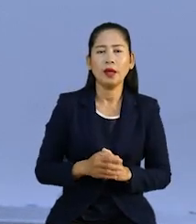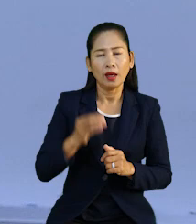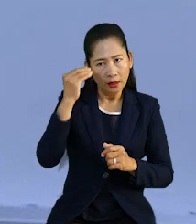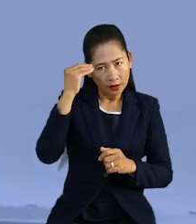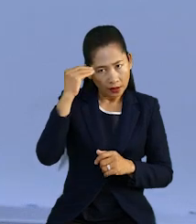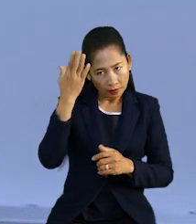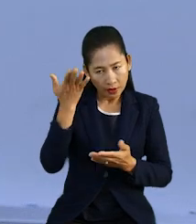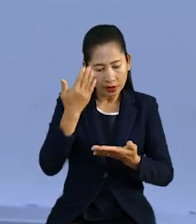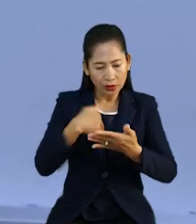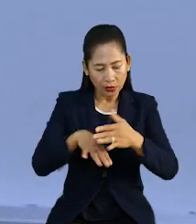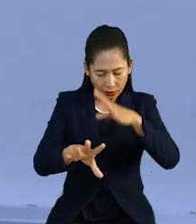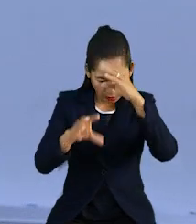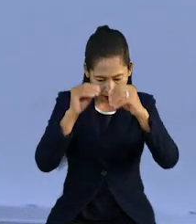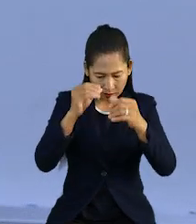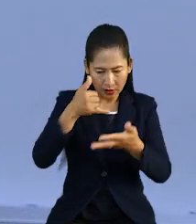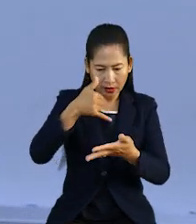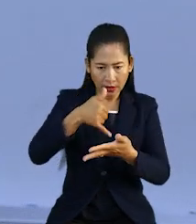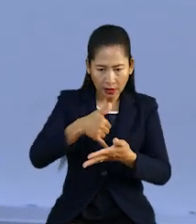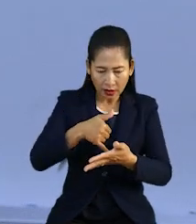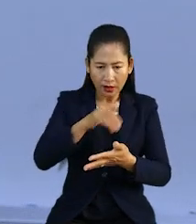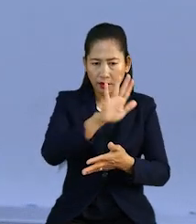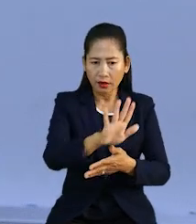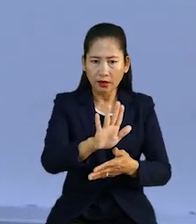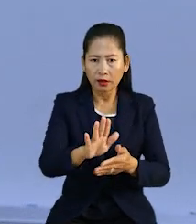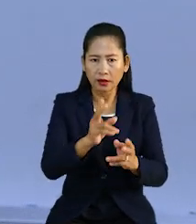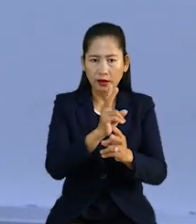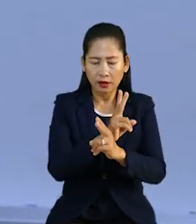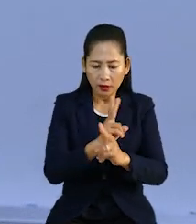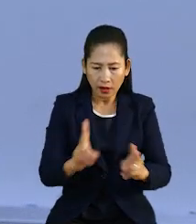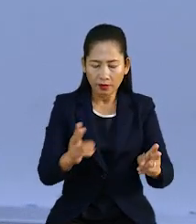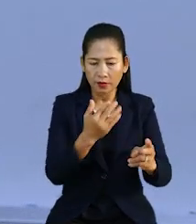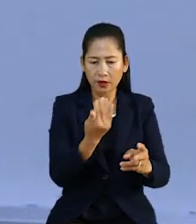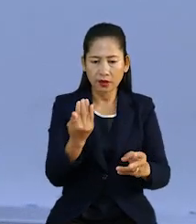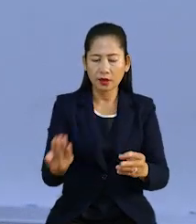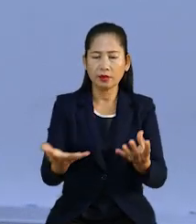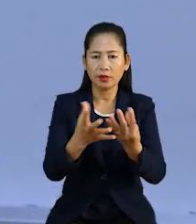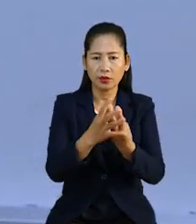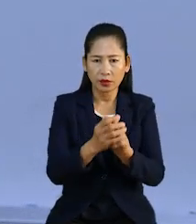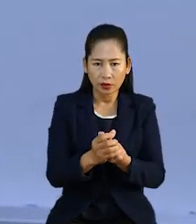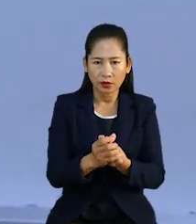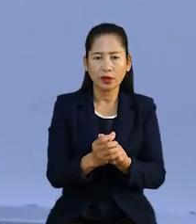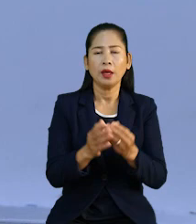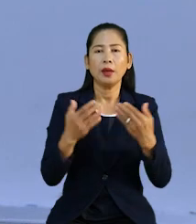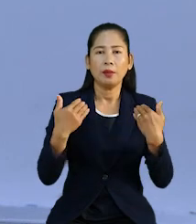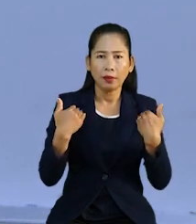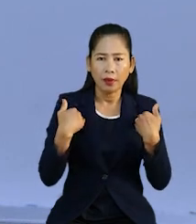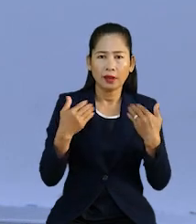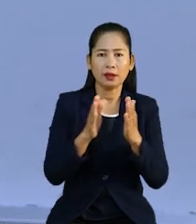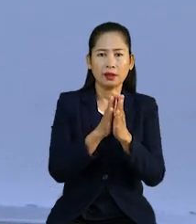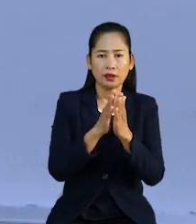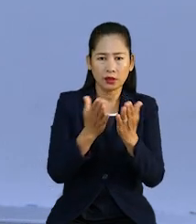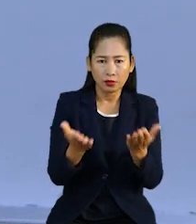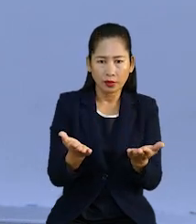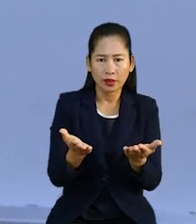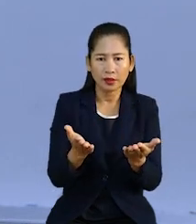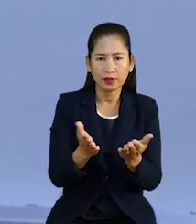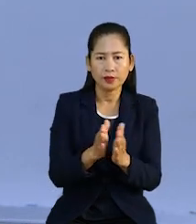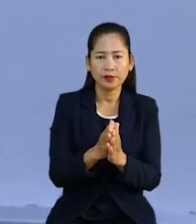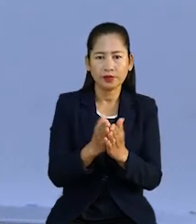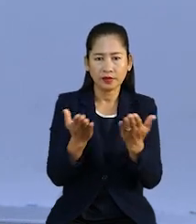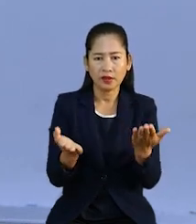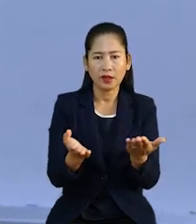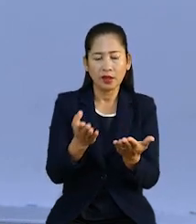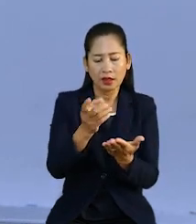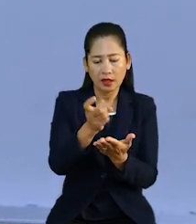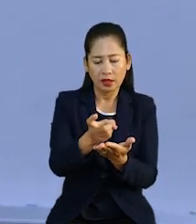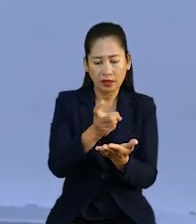Làm bây cho riêng chúng mùi nâng nhạc rù nơi ngày nế, cho con thường ọc nế sống triêm nơi xong thời mùi chúng nguồn, miền đôi chìa. Siêu